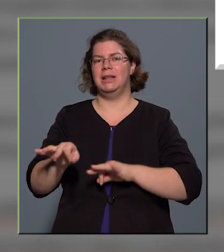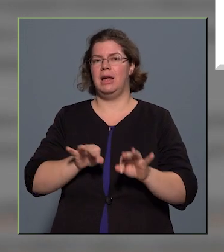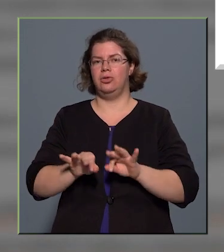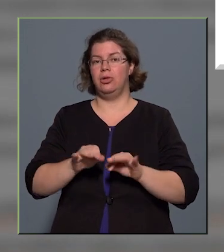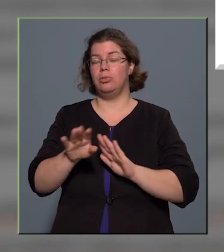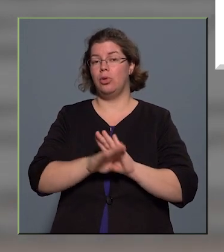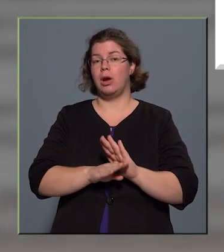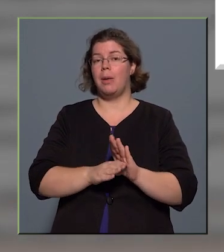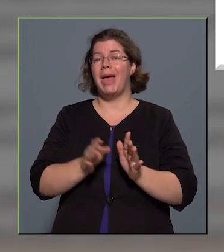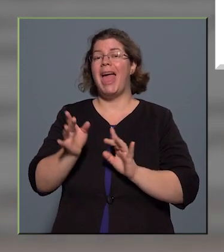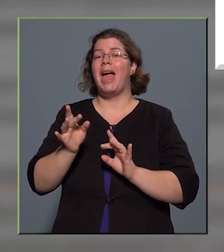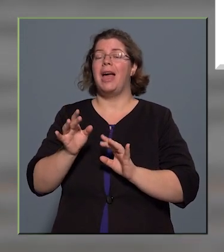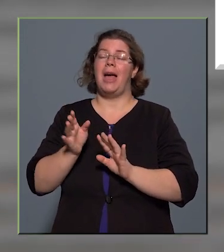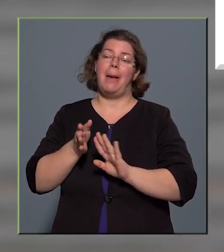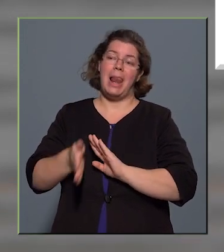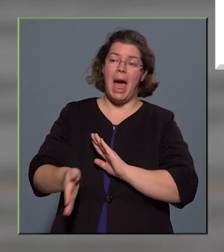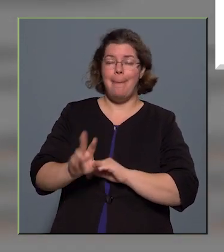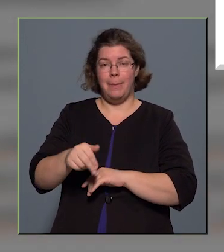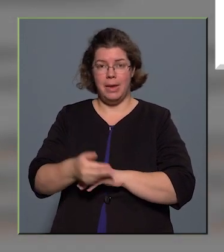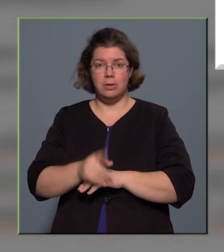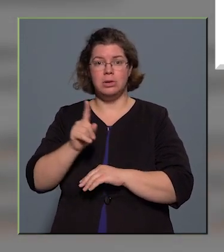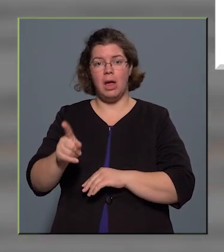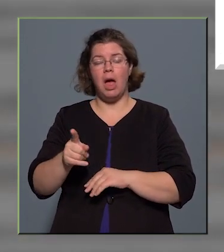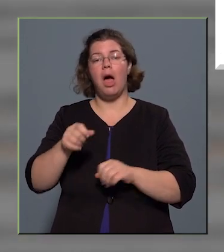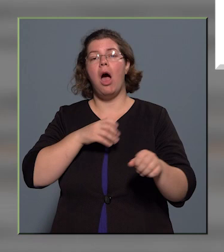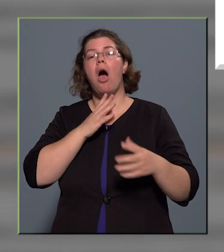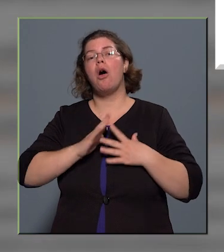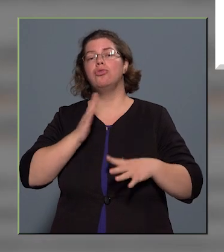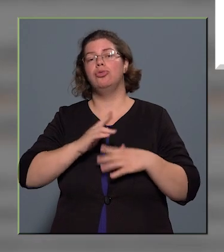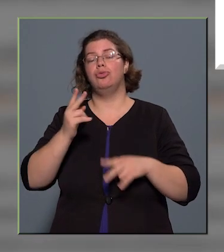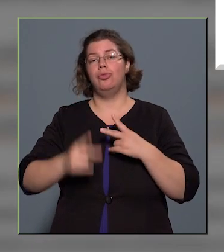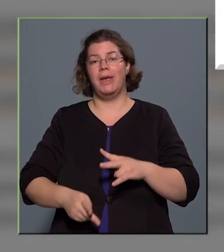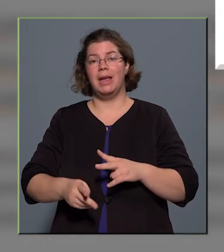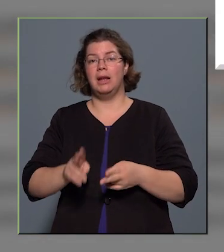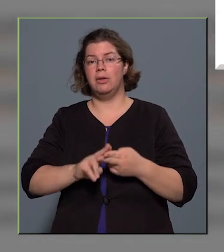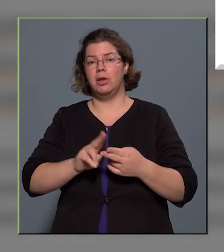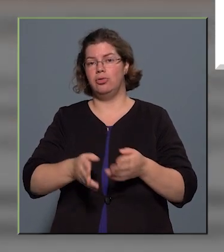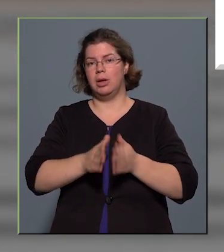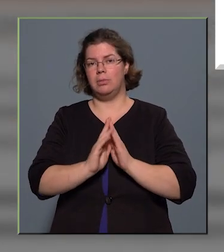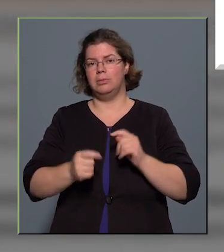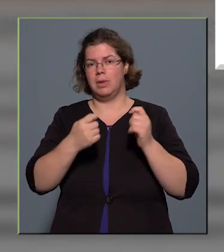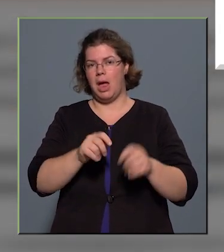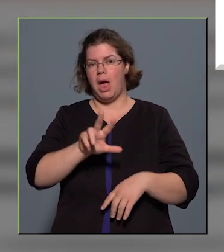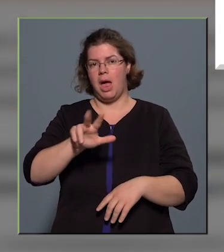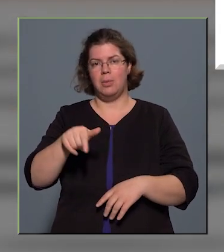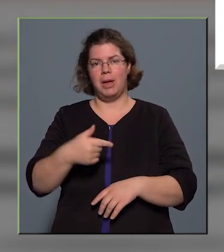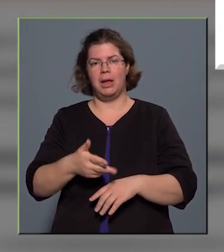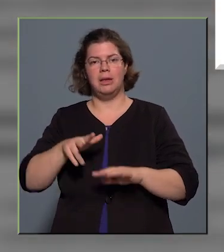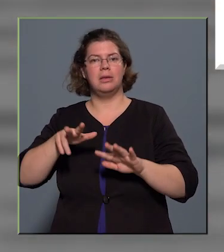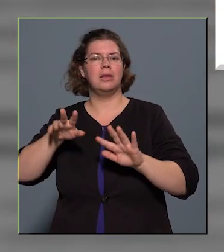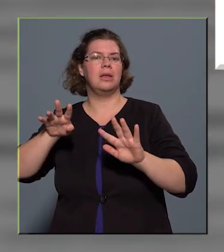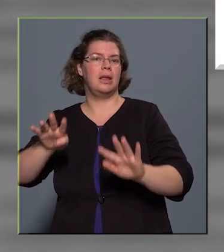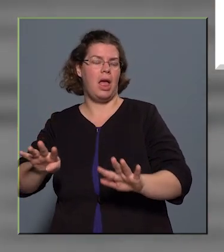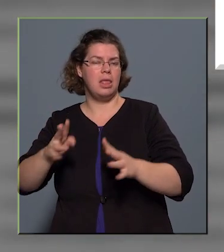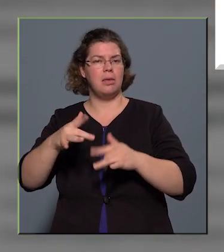majd augusztus végén a kormány beadta hivatalos kérelmét 3,9 milliárd eurónyi helyreállítási hitelre,